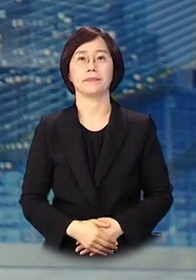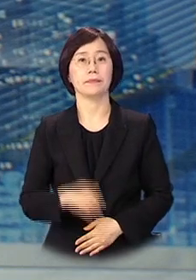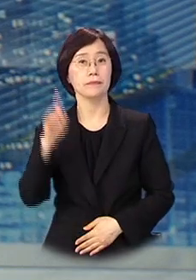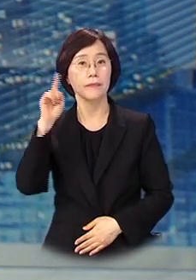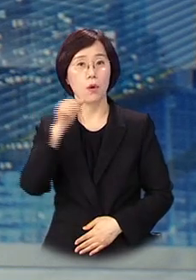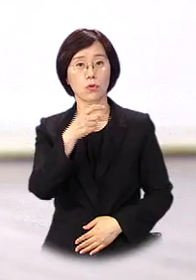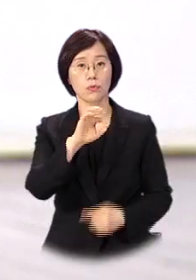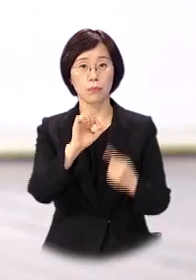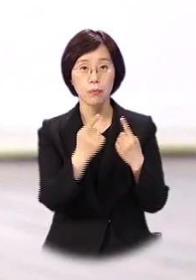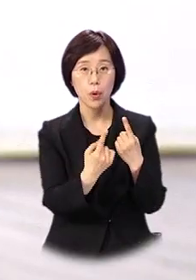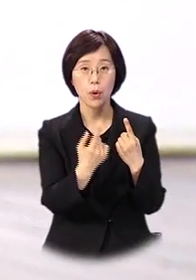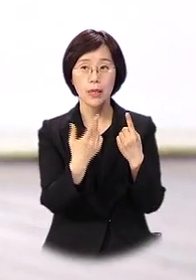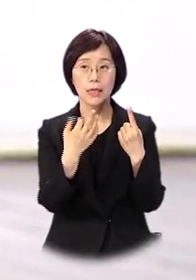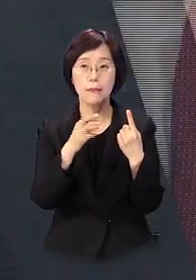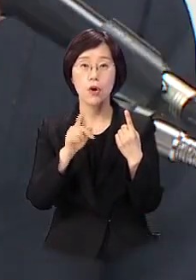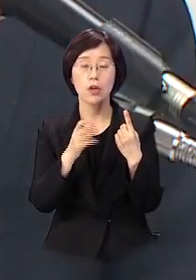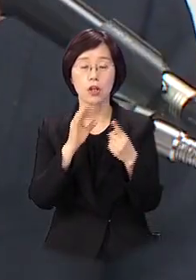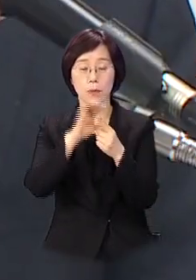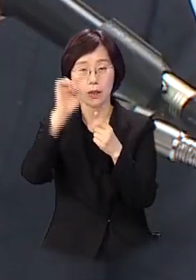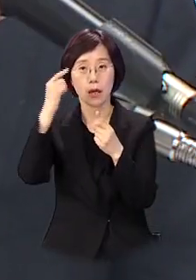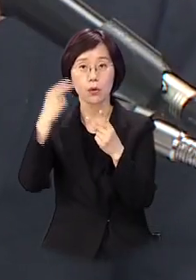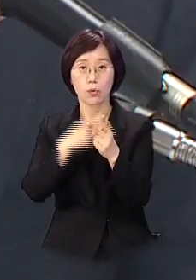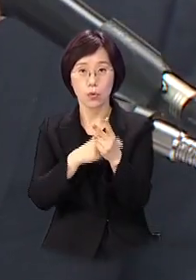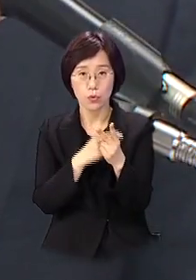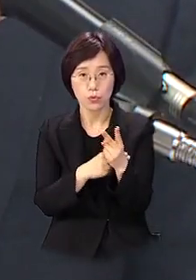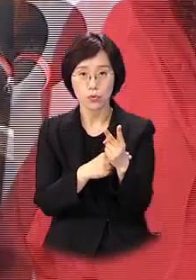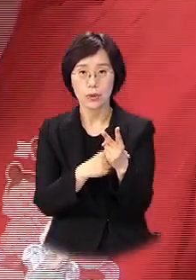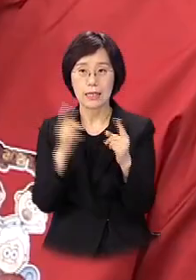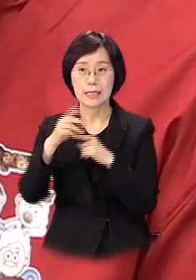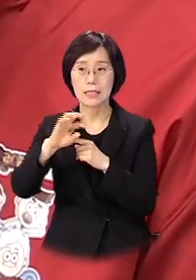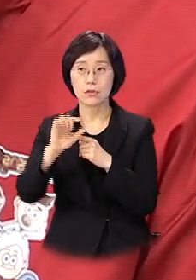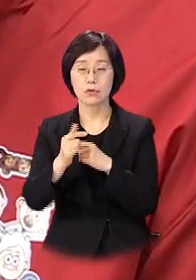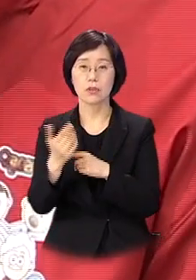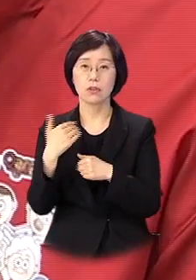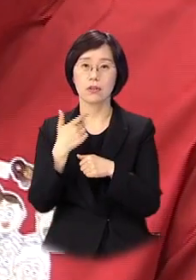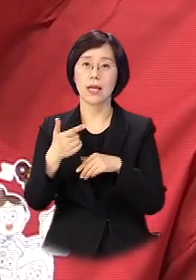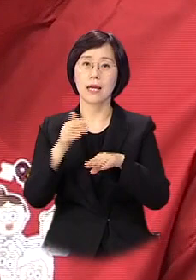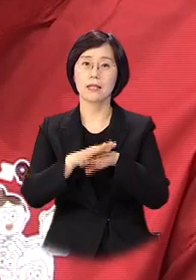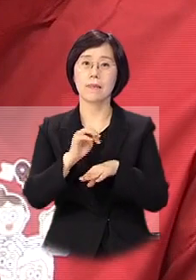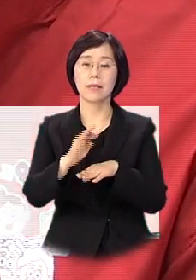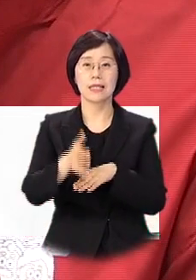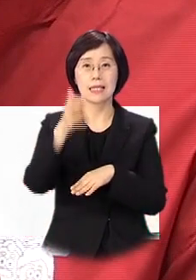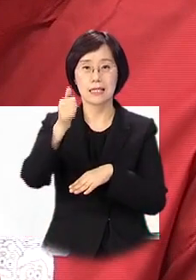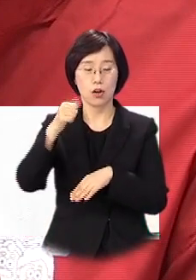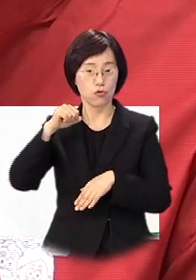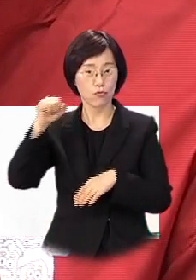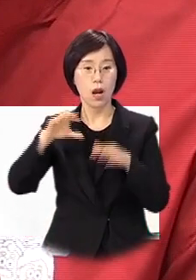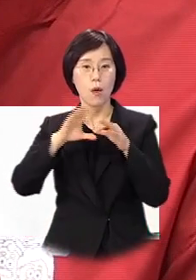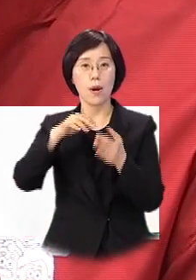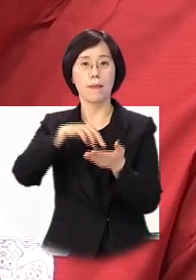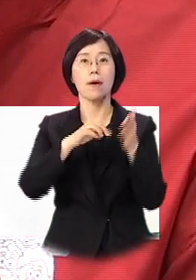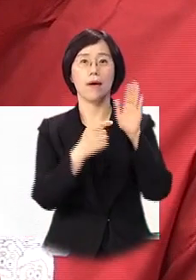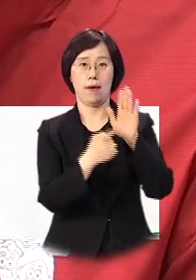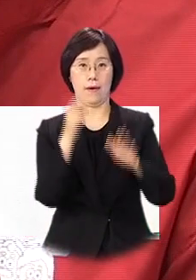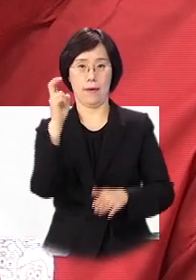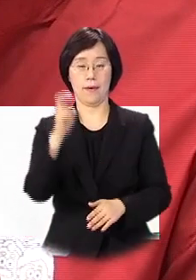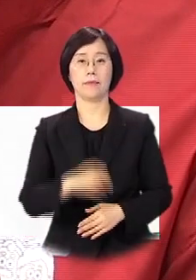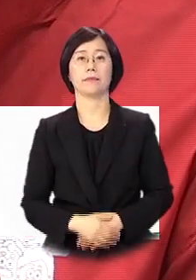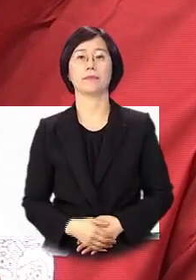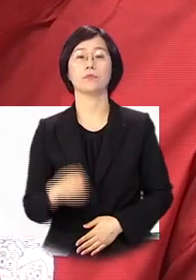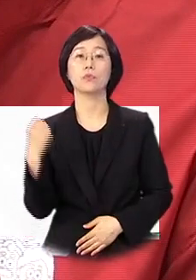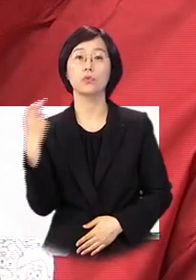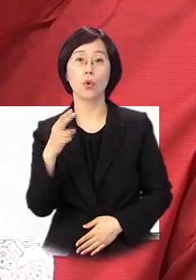내일은 홍준표 의원과 김영기 경북대 명예교수, 이진숙 전 대전 MBC 사장이 출마와 관련해 입장을 밝힐